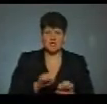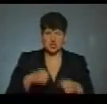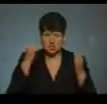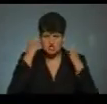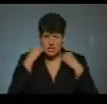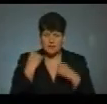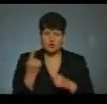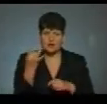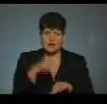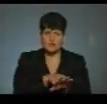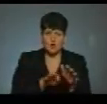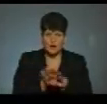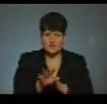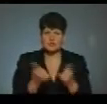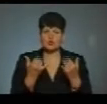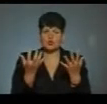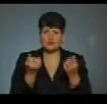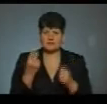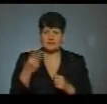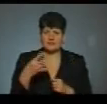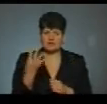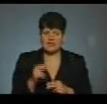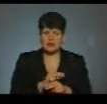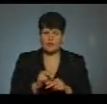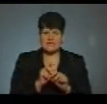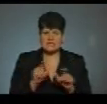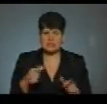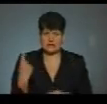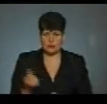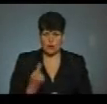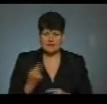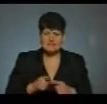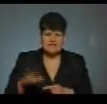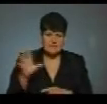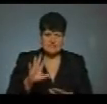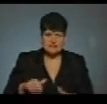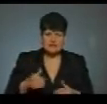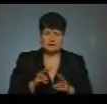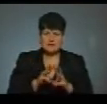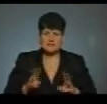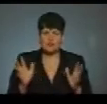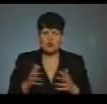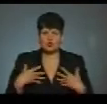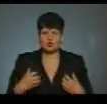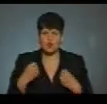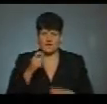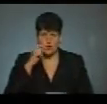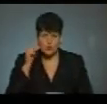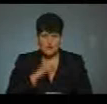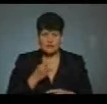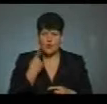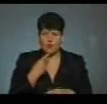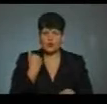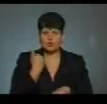та одноразові рукавиці сьогодні отримали 24 лікувальних закладів області. Це все надало Міністерство охорони здоров'я України, каже